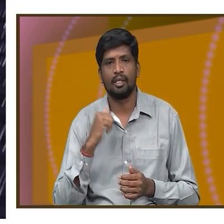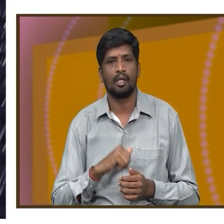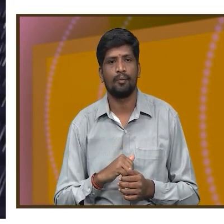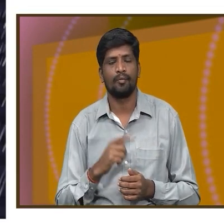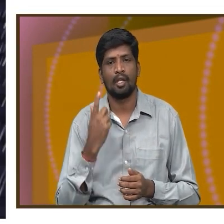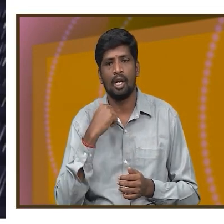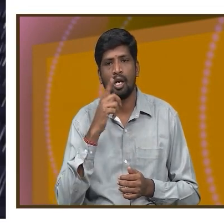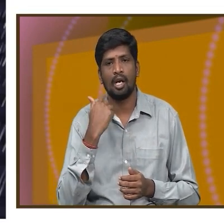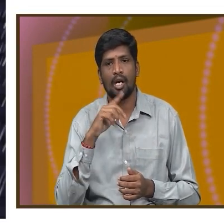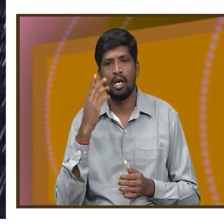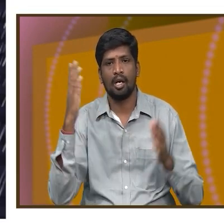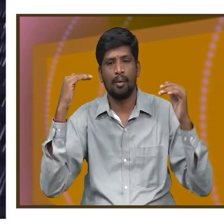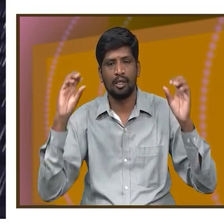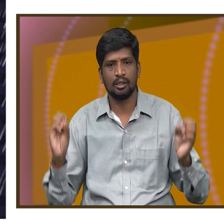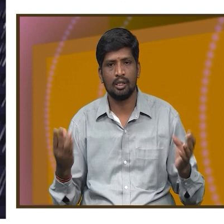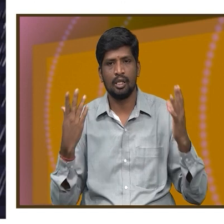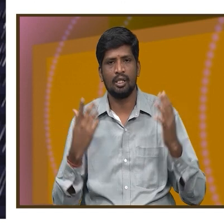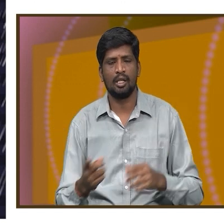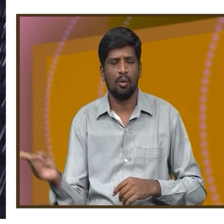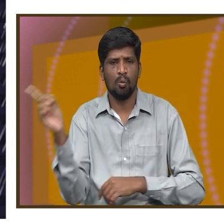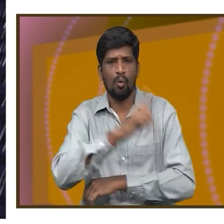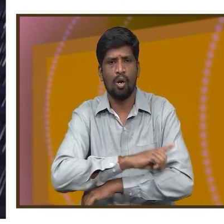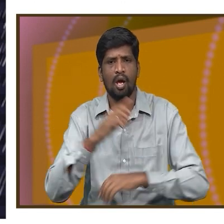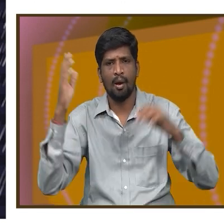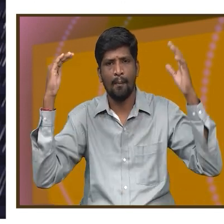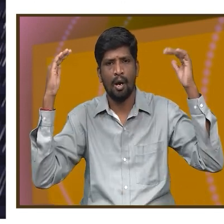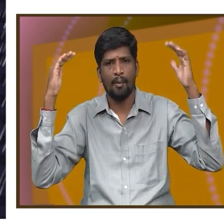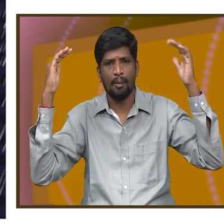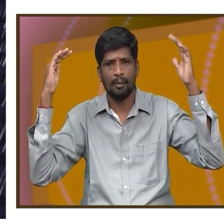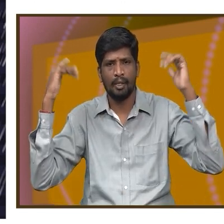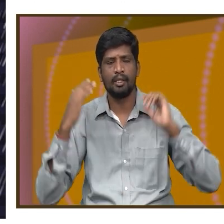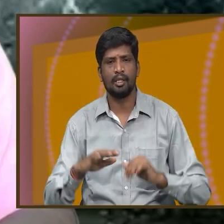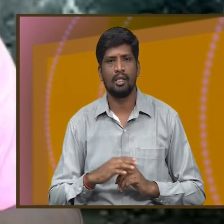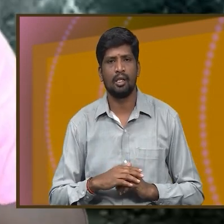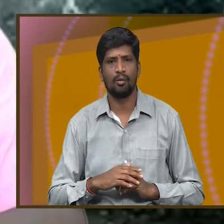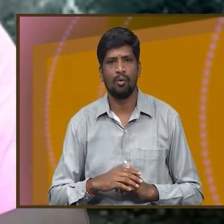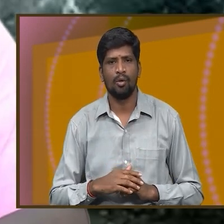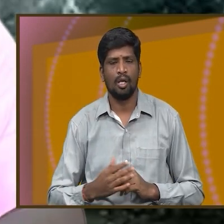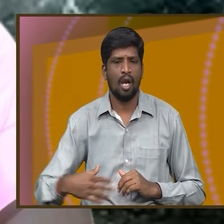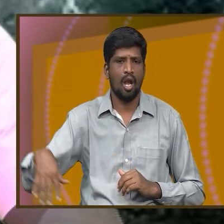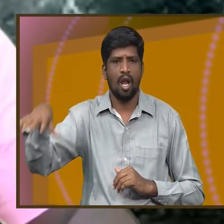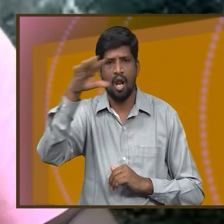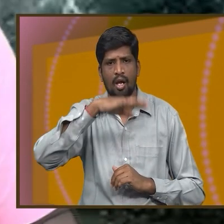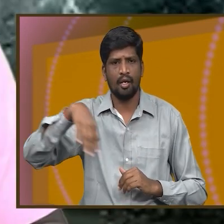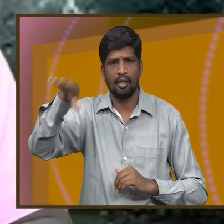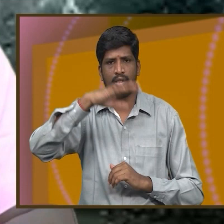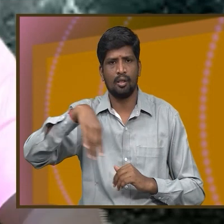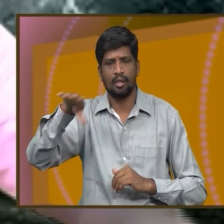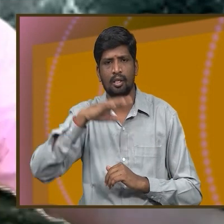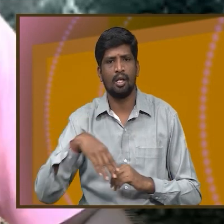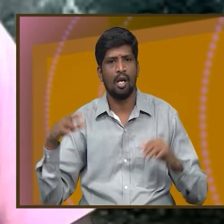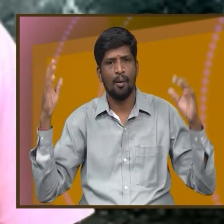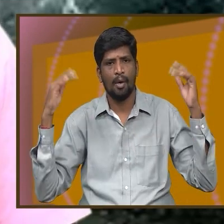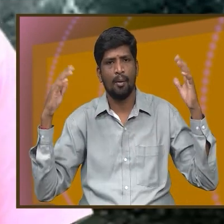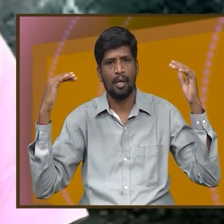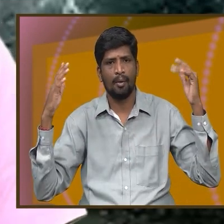உட்காந்துக்கிட்டு இருக்காரு. காலையில் துவங்கிய மழை இடைவிடாது பொழிந்து கொண்டிருக்கிறது. அந்த நகரத்தில் தன்னுடைய விரல்கள் மூலம் எதையோ தேடுவதைப்